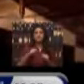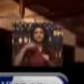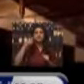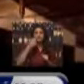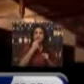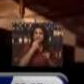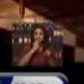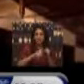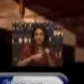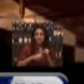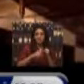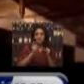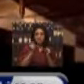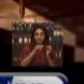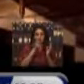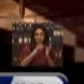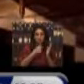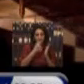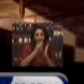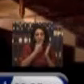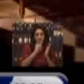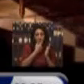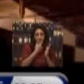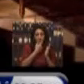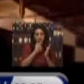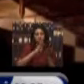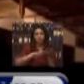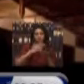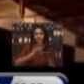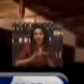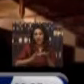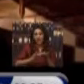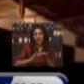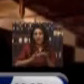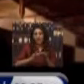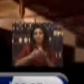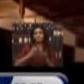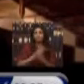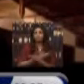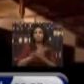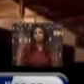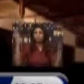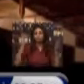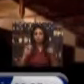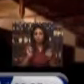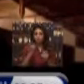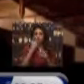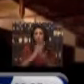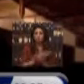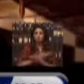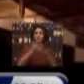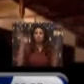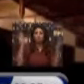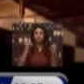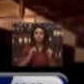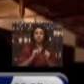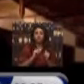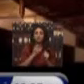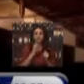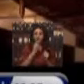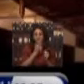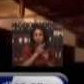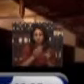بكتبه بالانجليزي do you know كان اسمه، وينزل يترجمه ويتزع على طول فورا بالكذا